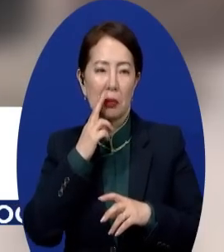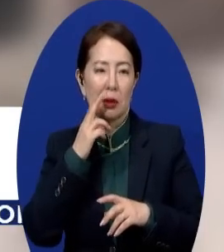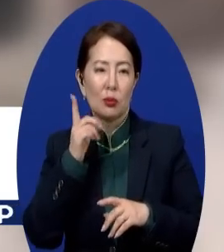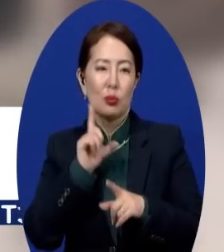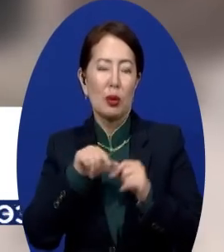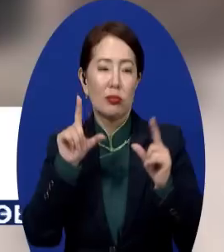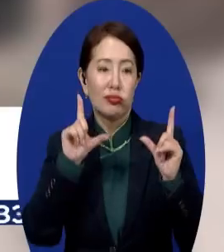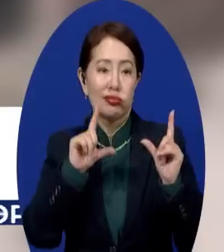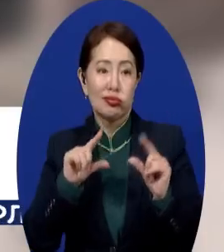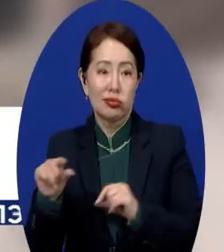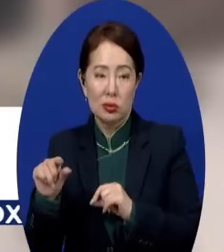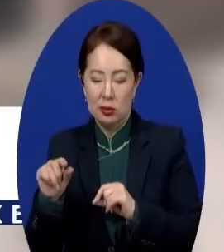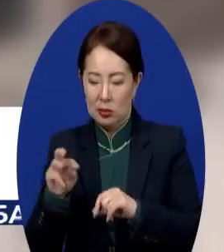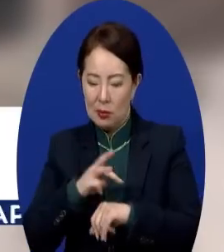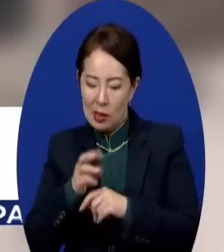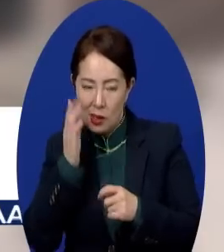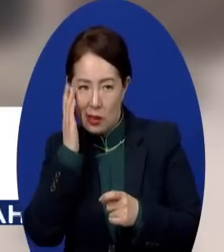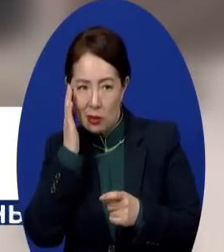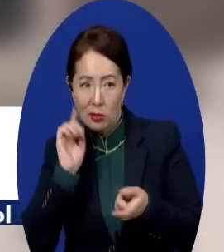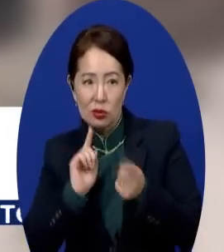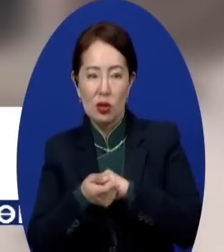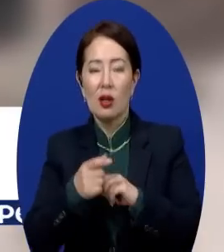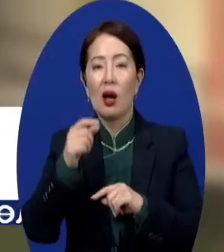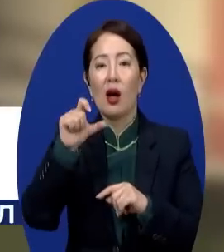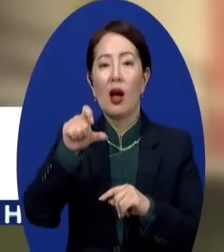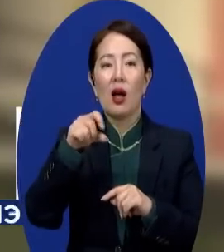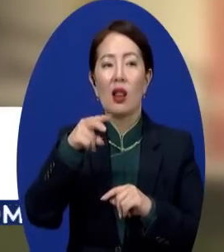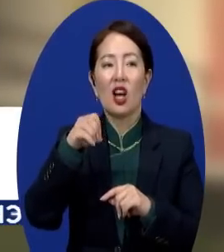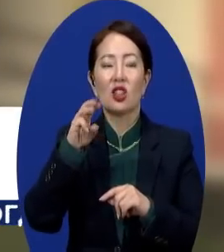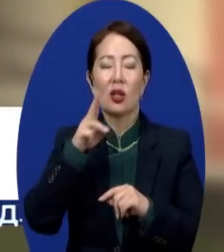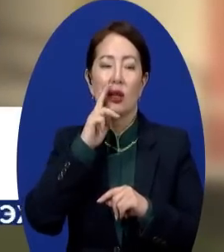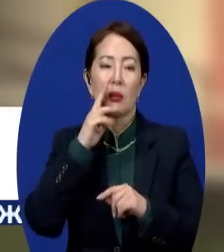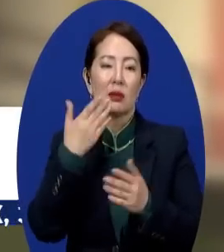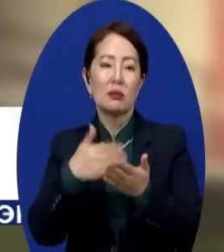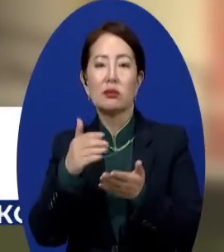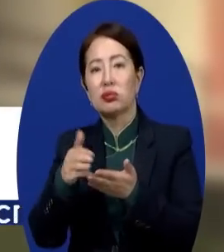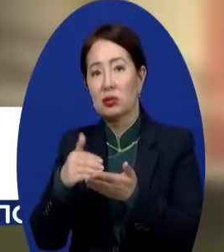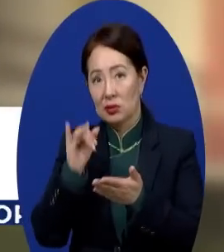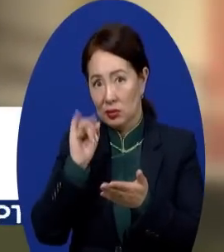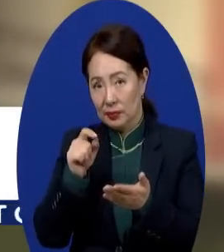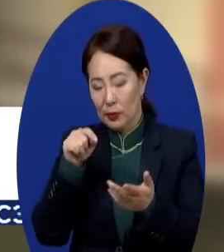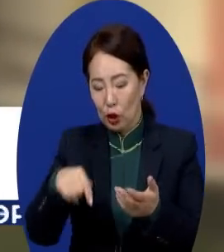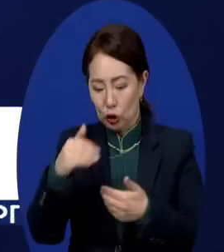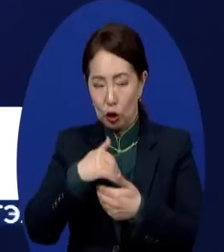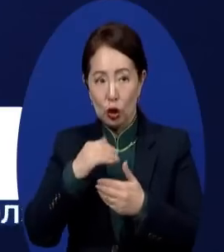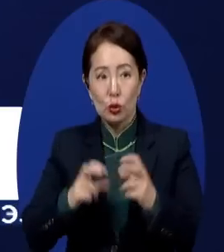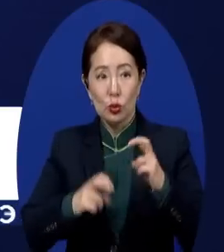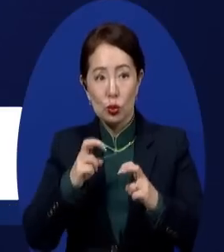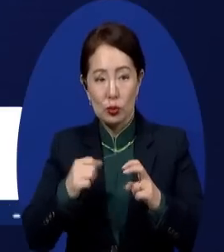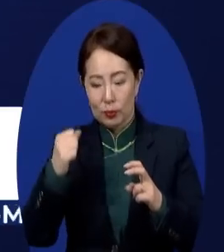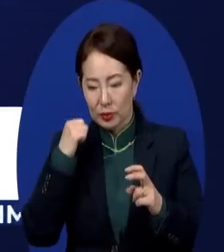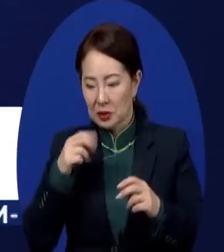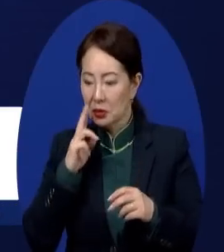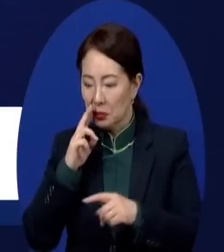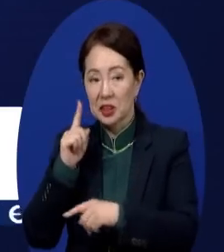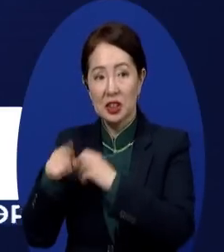буурч эхэлсэн учраас маркетингийн аргаа өөрчлөн электрон тамхийг сурталчлан зах зээлд нийлүүлж эхэлсэн. Бидний дотооддоо үйлдвэрлэх тамхины жилийн